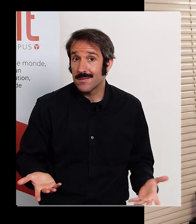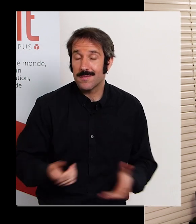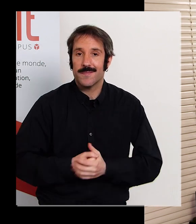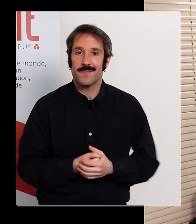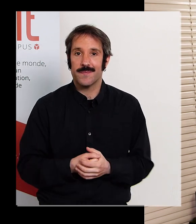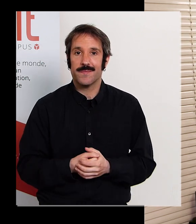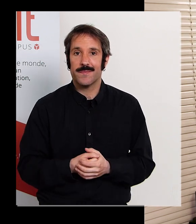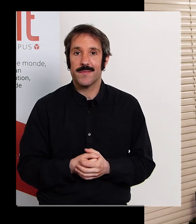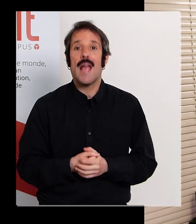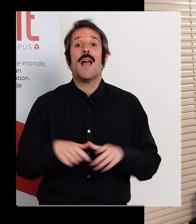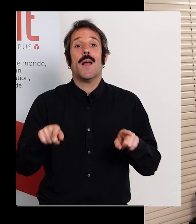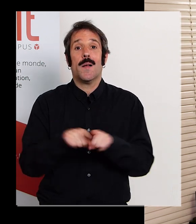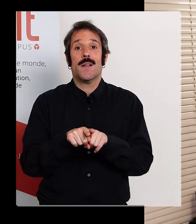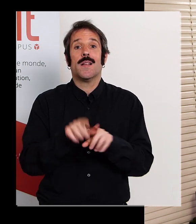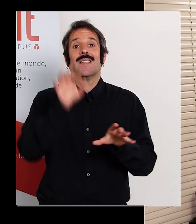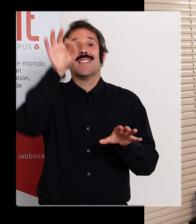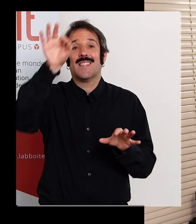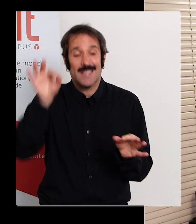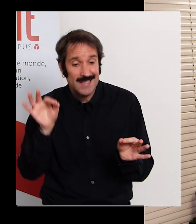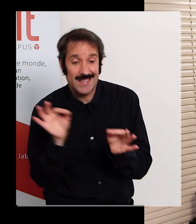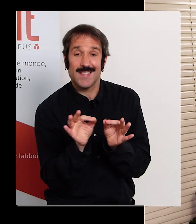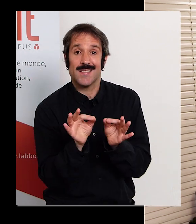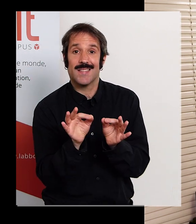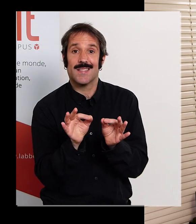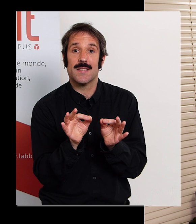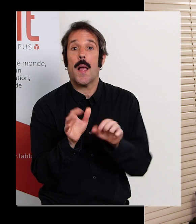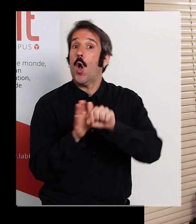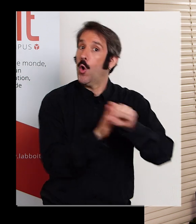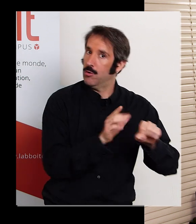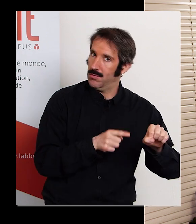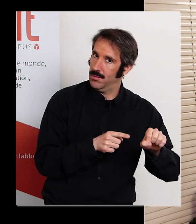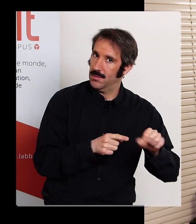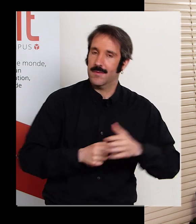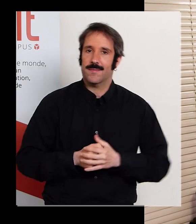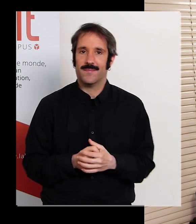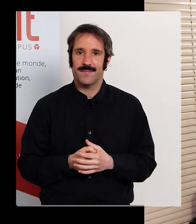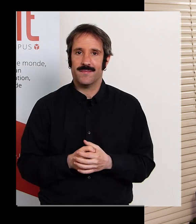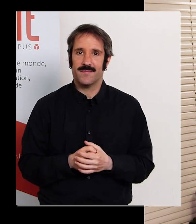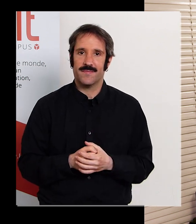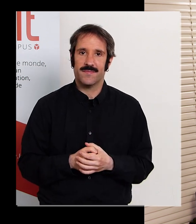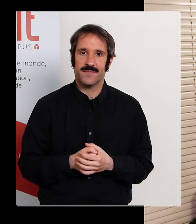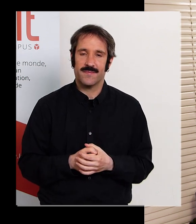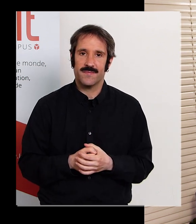chemin rouge, et l'emmener jusqu'au chat de l'aiguille, celle de gauche.